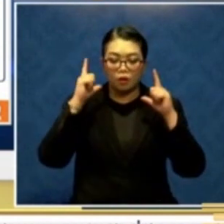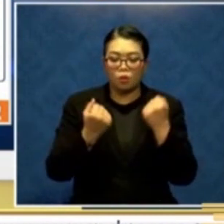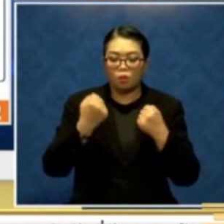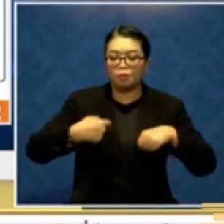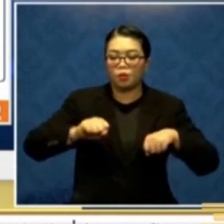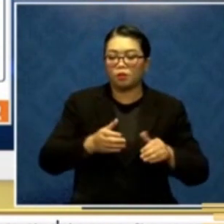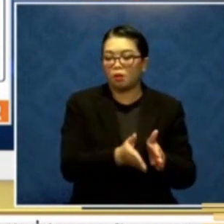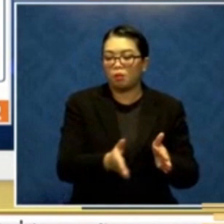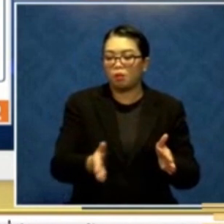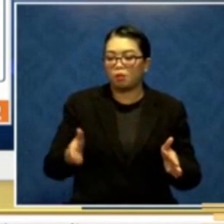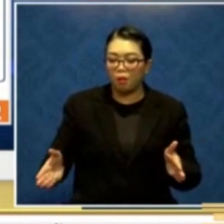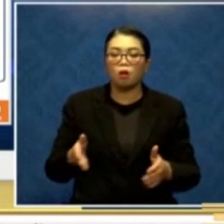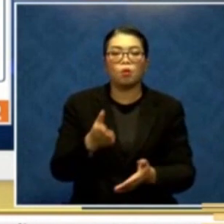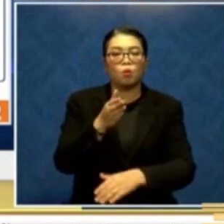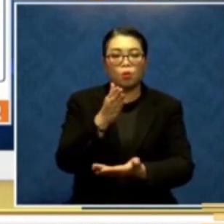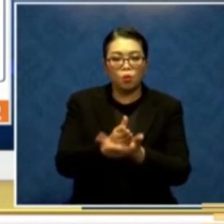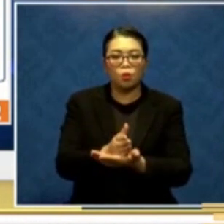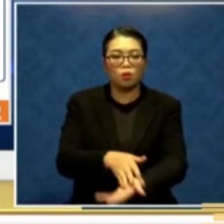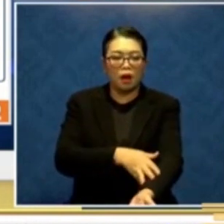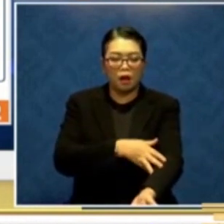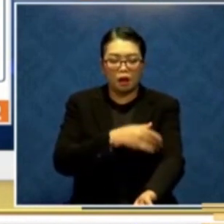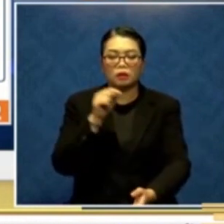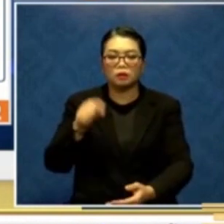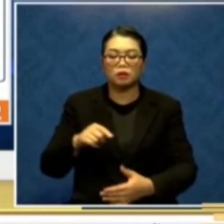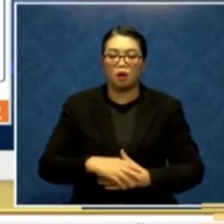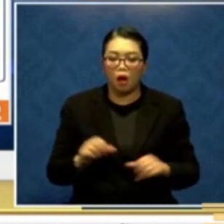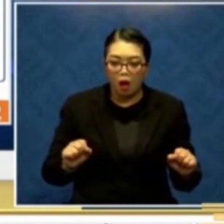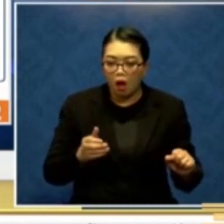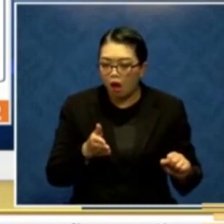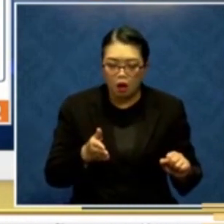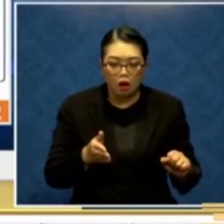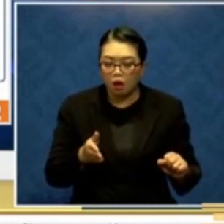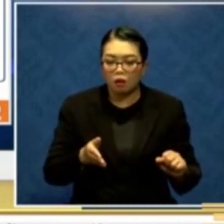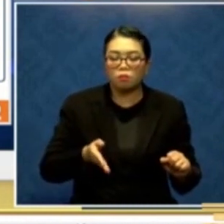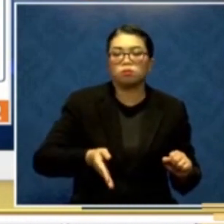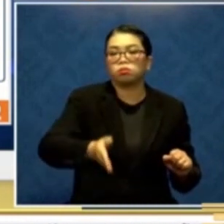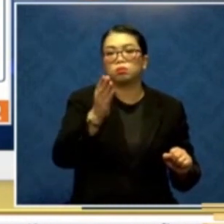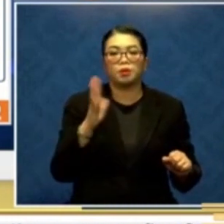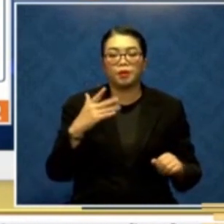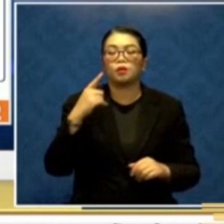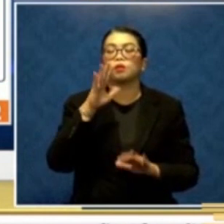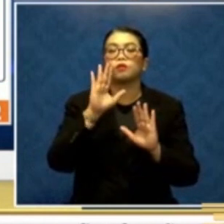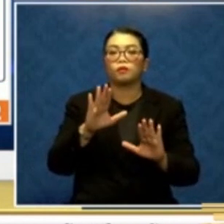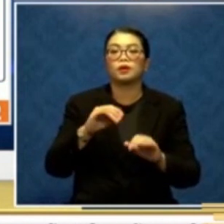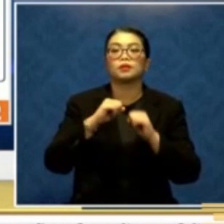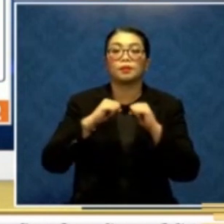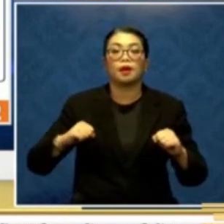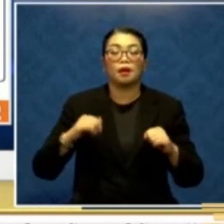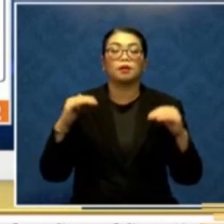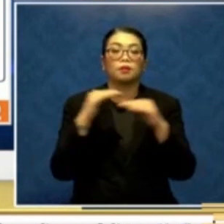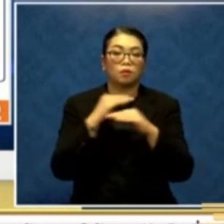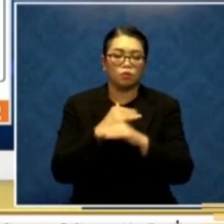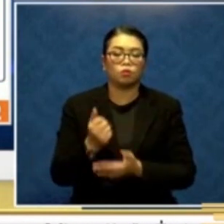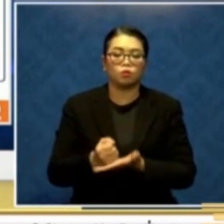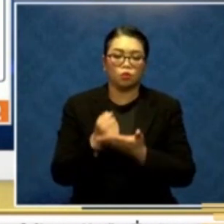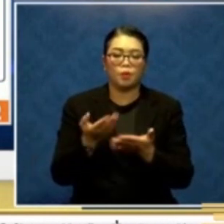มีผู้จอดรมัตรไซท แช่กลางสีแยกเป็นเวลานานแดงออกเชิงสัญญลัษ์วาไม่ก้าขับข้ามแยกนะครั เพไมมสัญาณไฟแล้ฝากให้สััจราจรรกธ